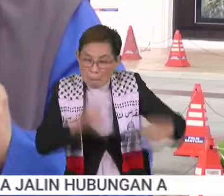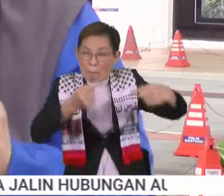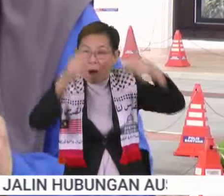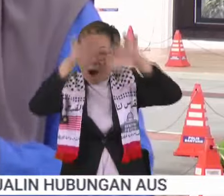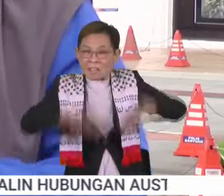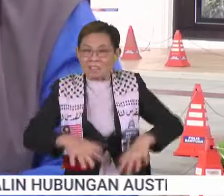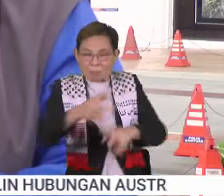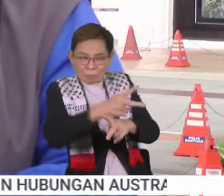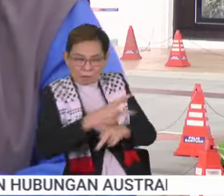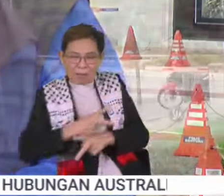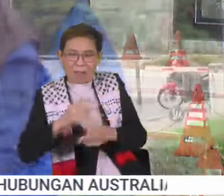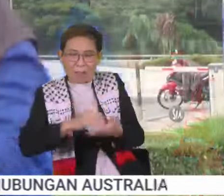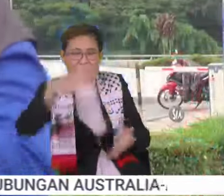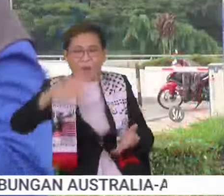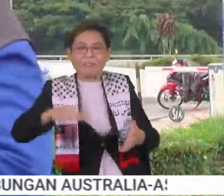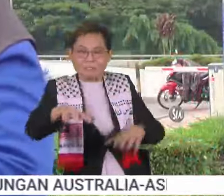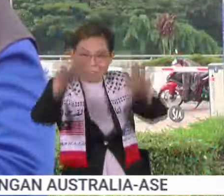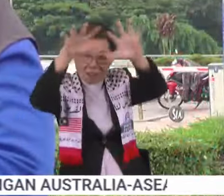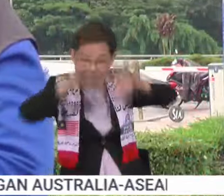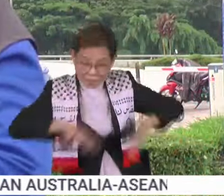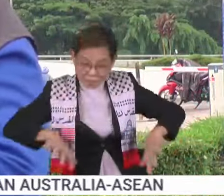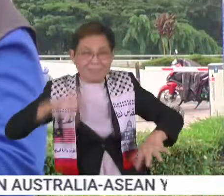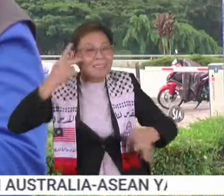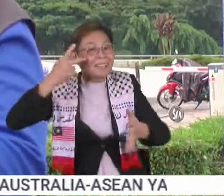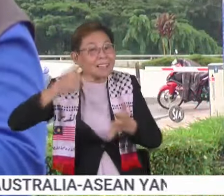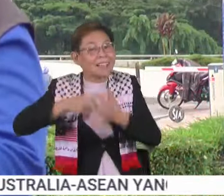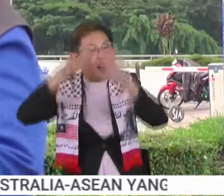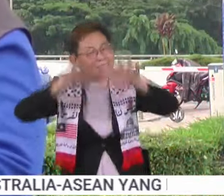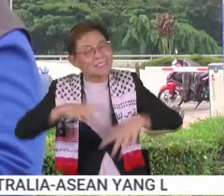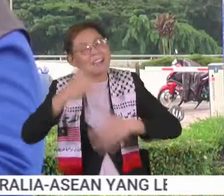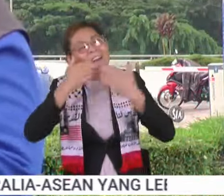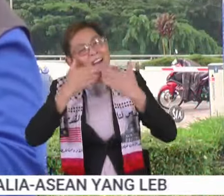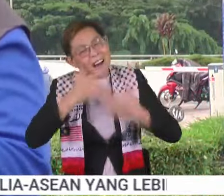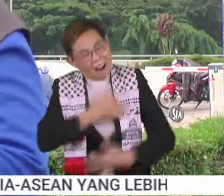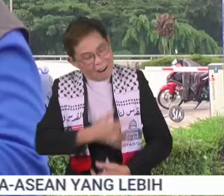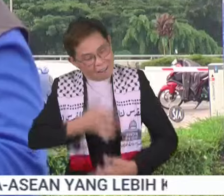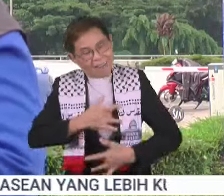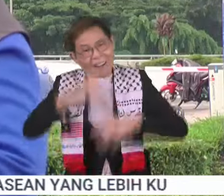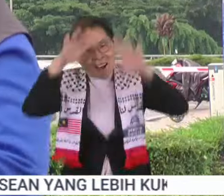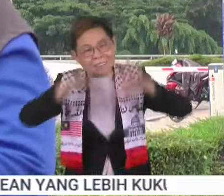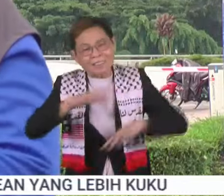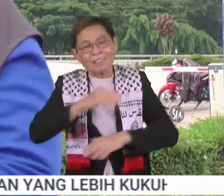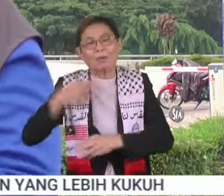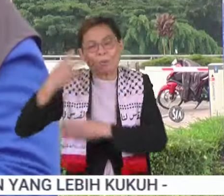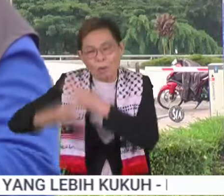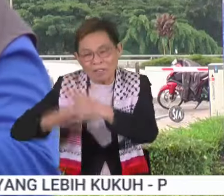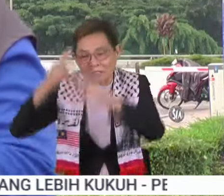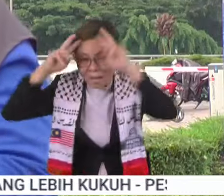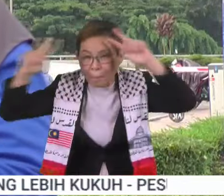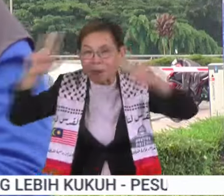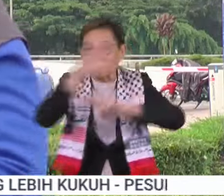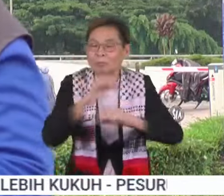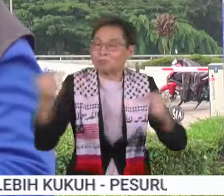memelihara kemakmuran di rantau ini. Kenali ASEAN, hargai ASEAN demi mewariskan keamanan dan kemampanan serantau